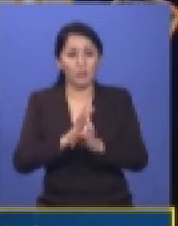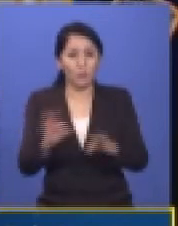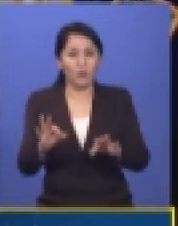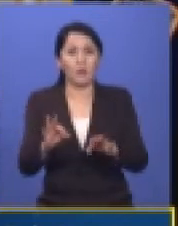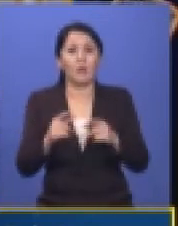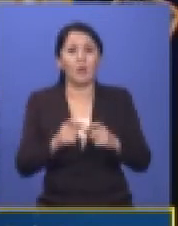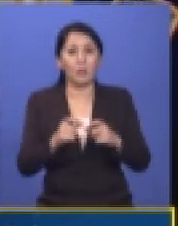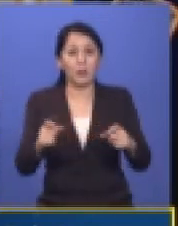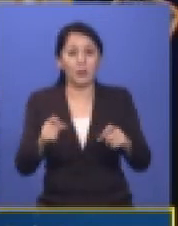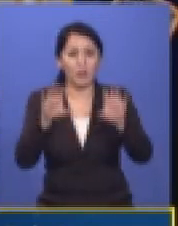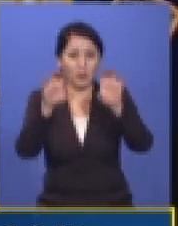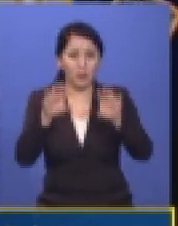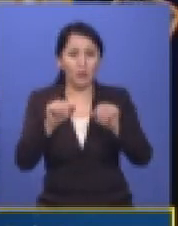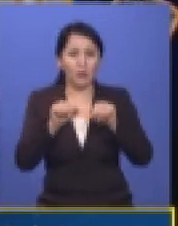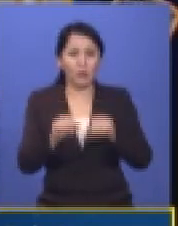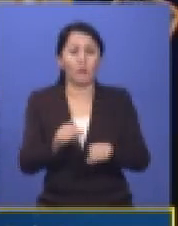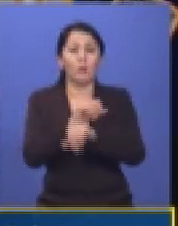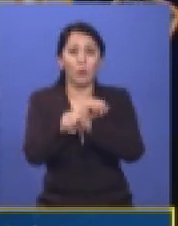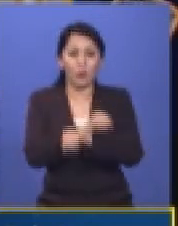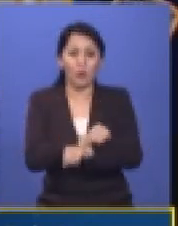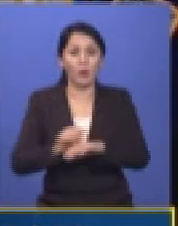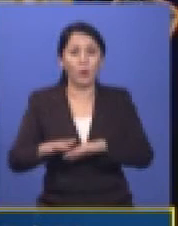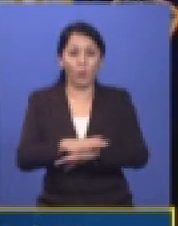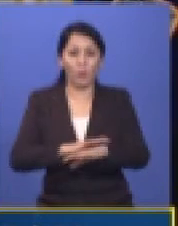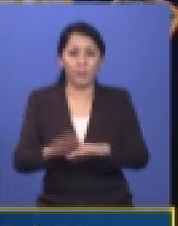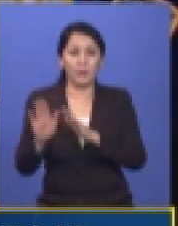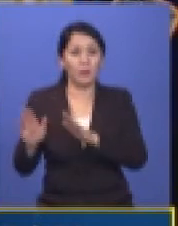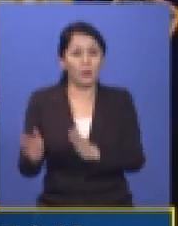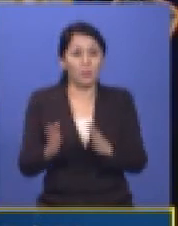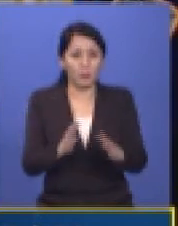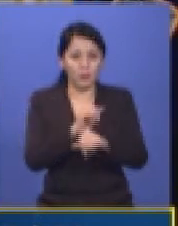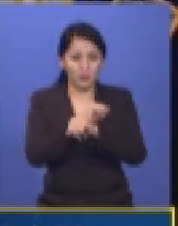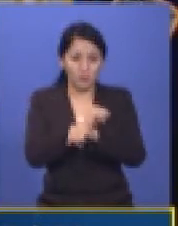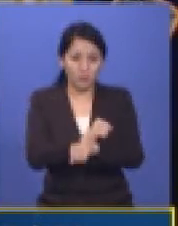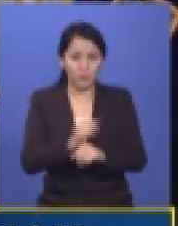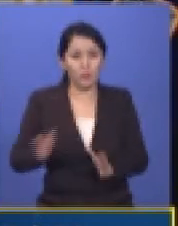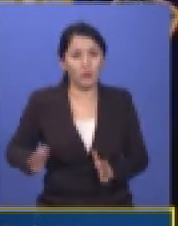жұмысқа оң баға беріп, азаматтардың конституциялық құқығын қорғауға, қоғамдық тәртіпті сақтауға